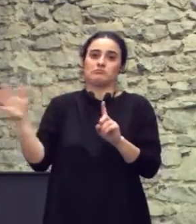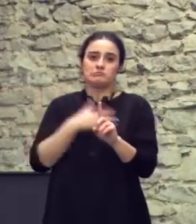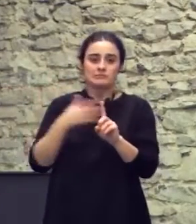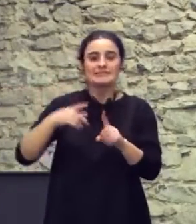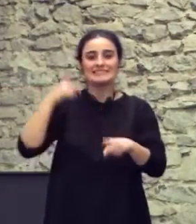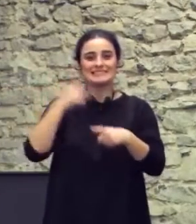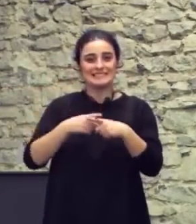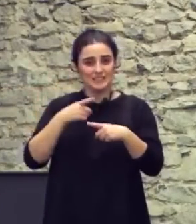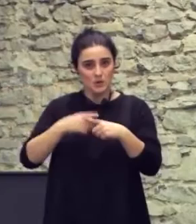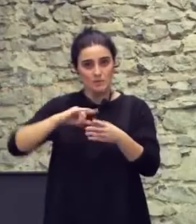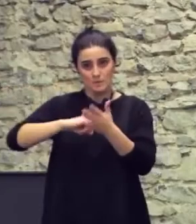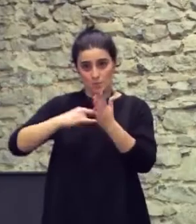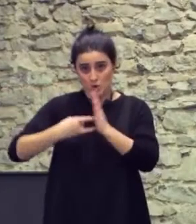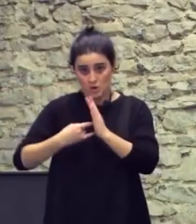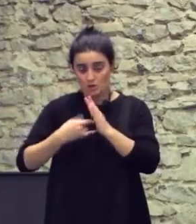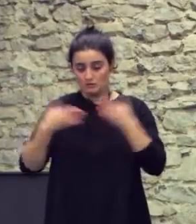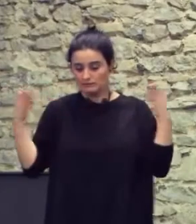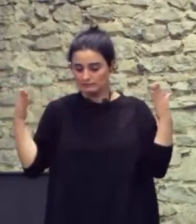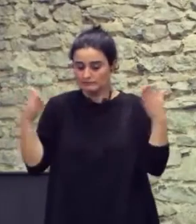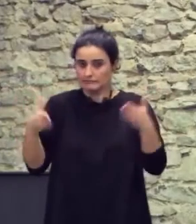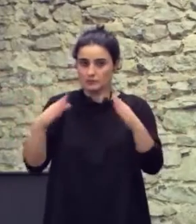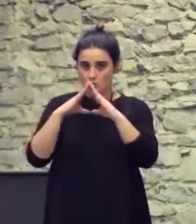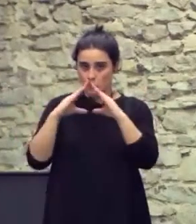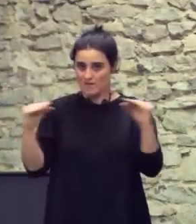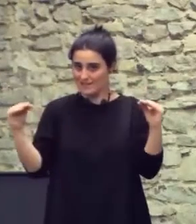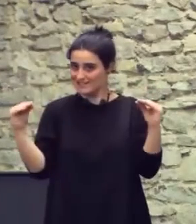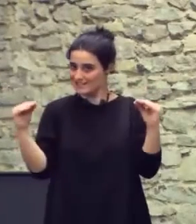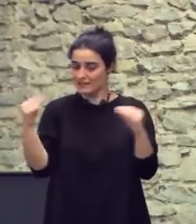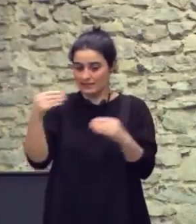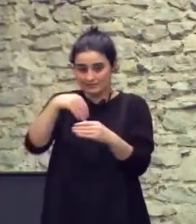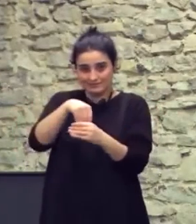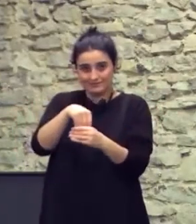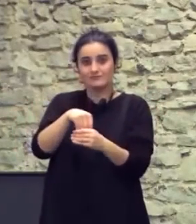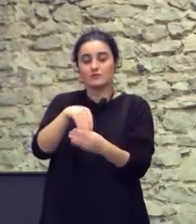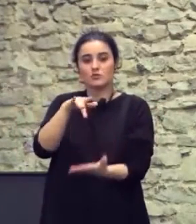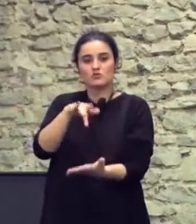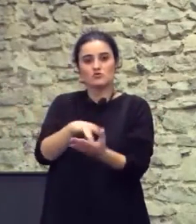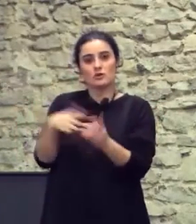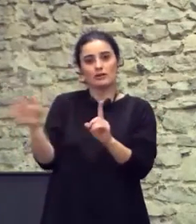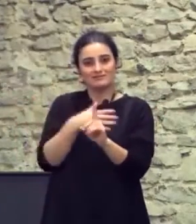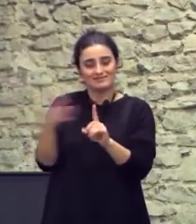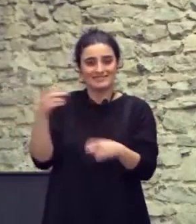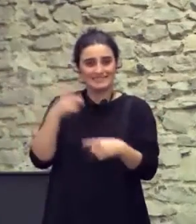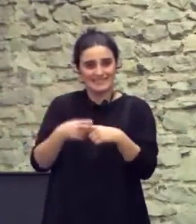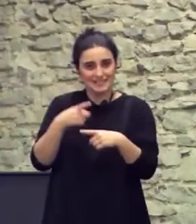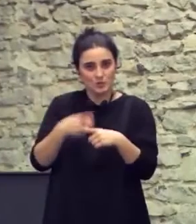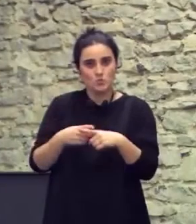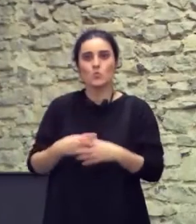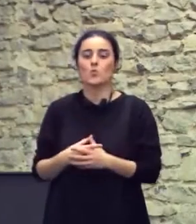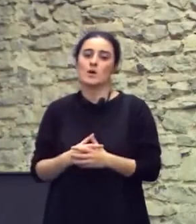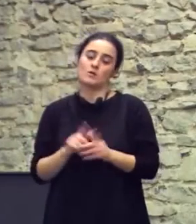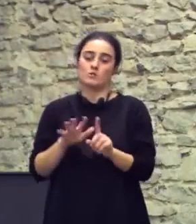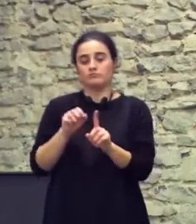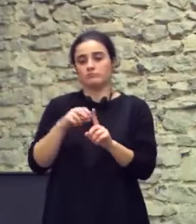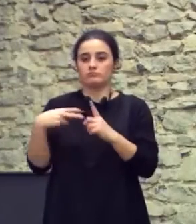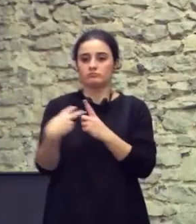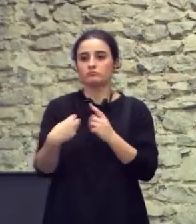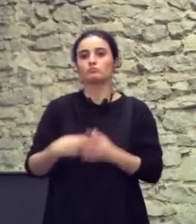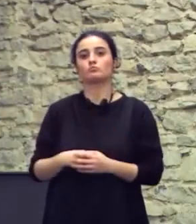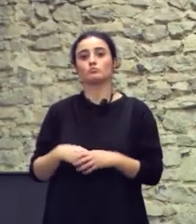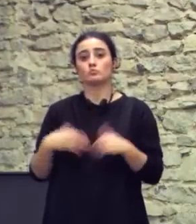da, espreski eta bereziki unibertsitate esparruan ematen den edo gertatzen den indarkeria sexualaren inguruko proiektua da, ez? Eta